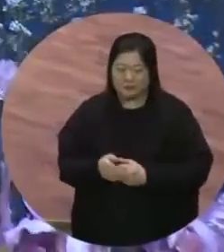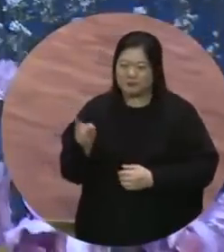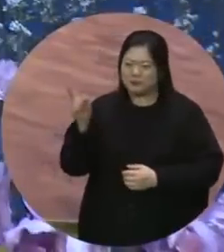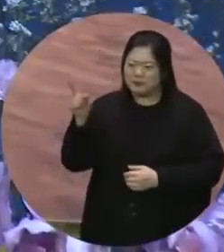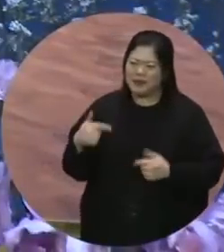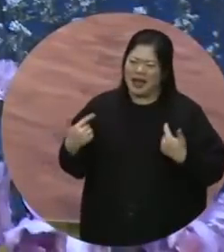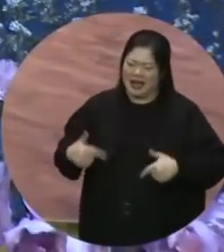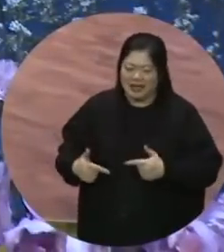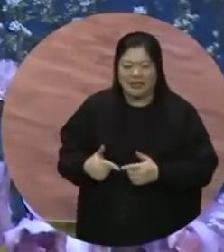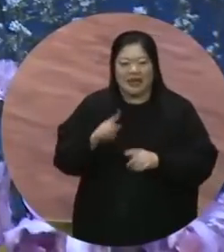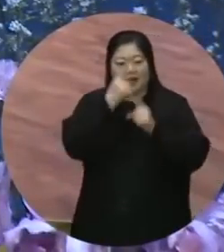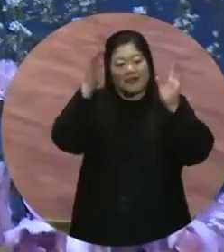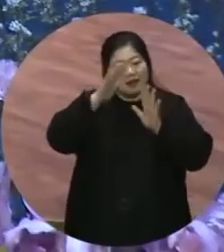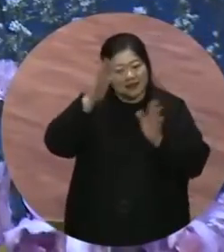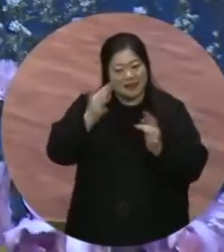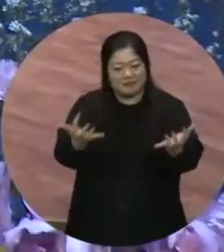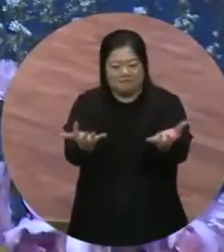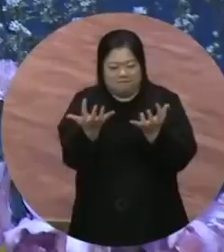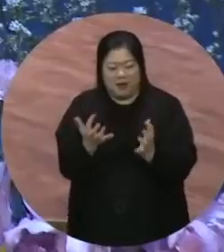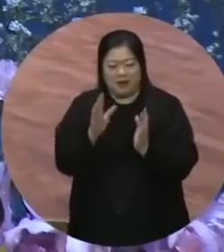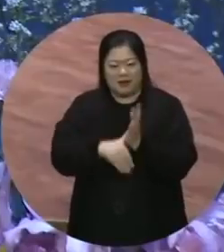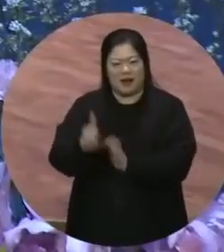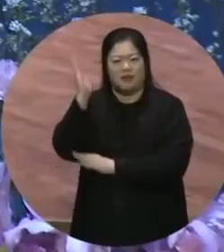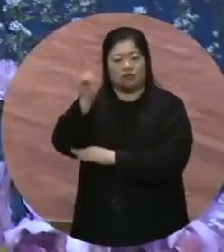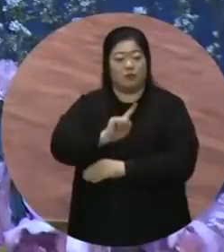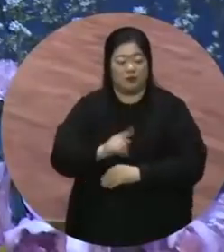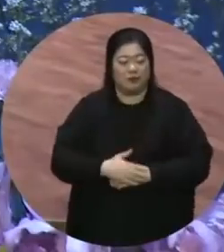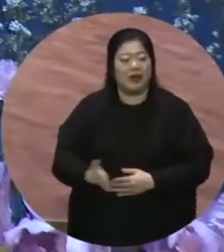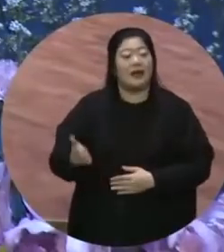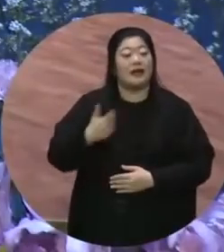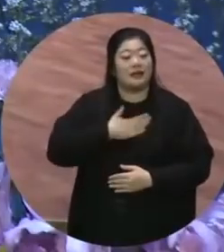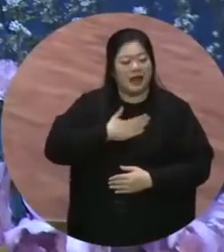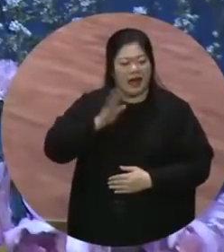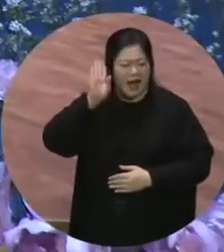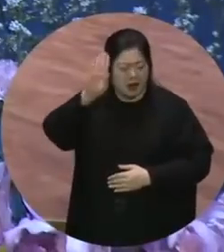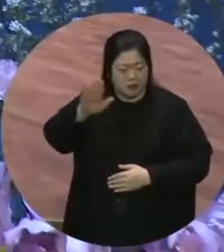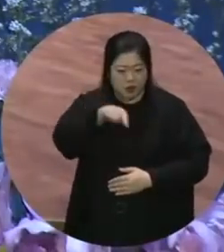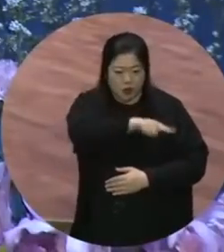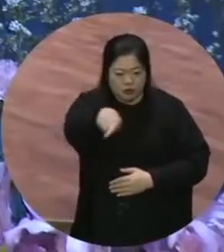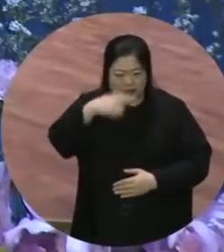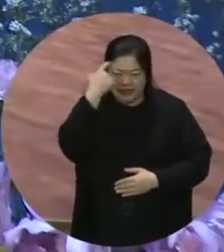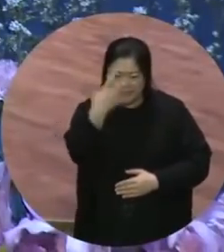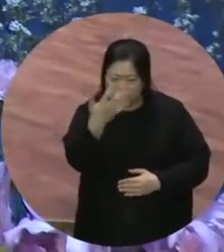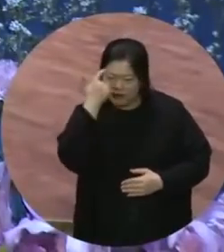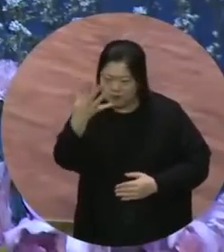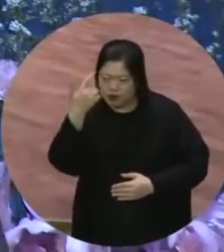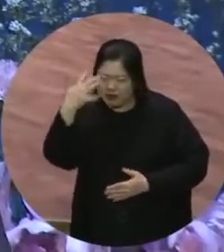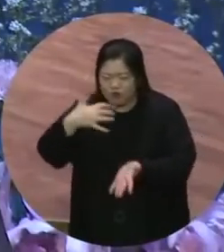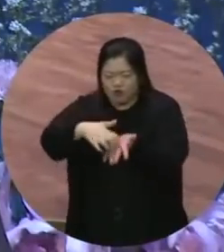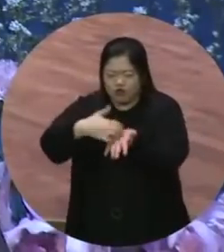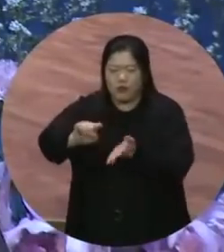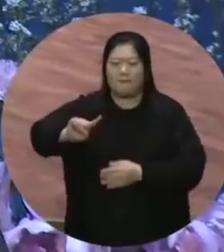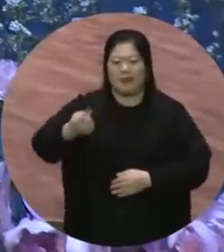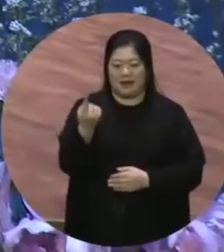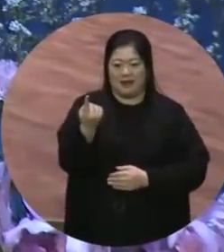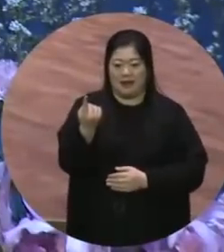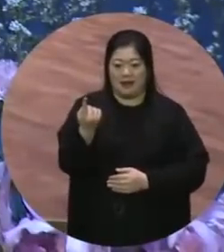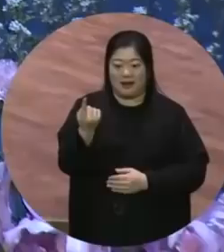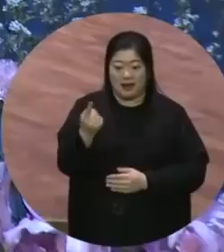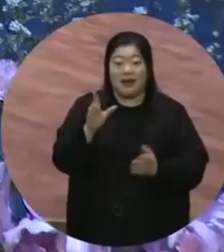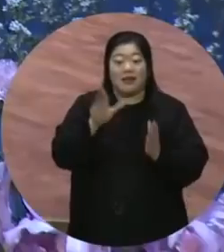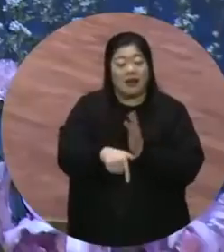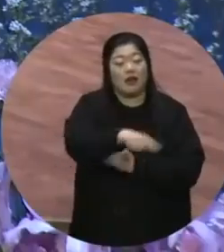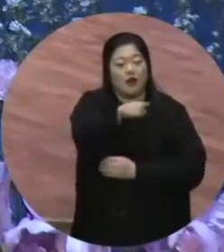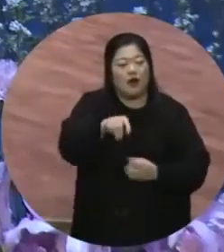명을 모아놓고, 뭐라고 말했냐. 내가 100가지 질문을 할 것이다. 100가지를 질문을 하거든, 너희들은 딱 하나만